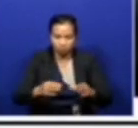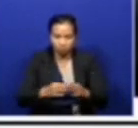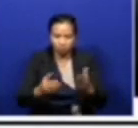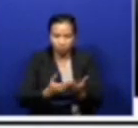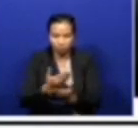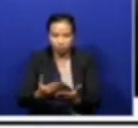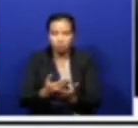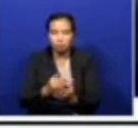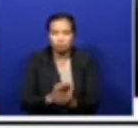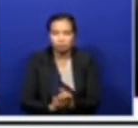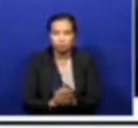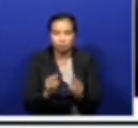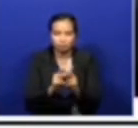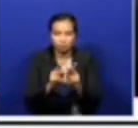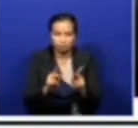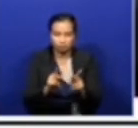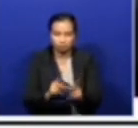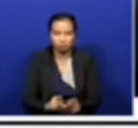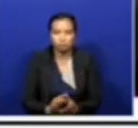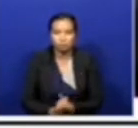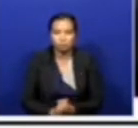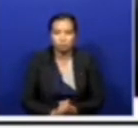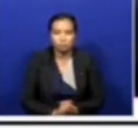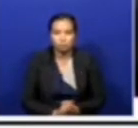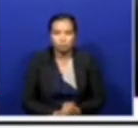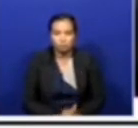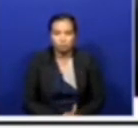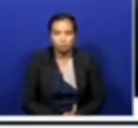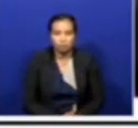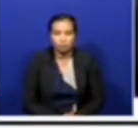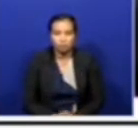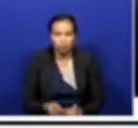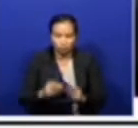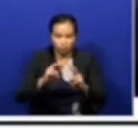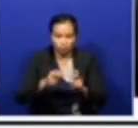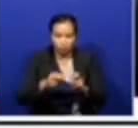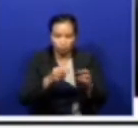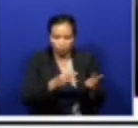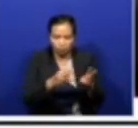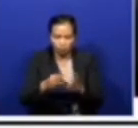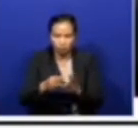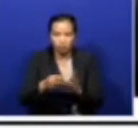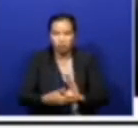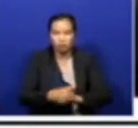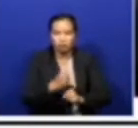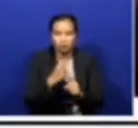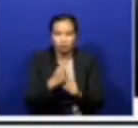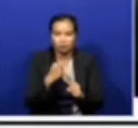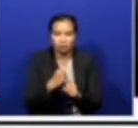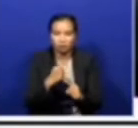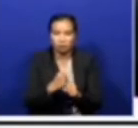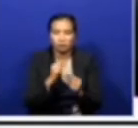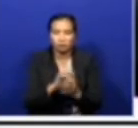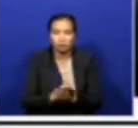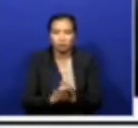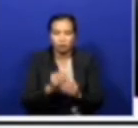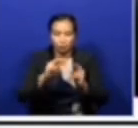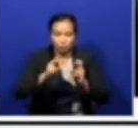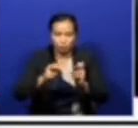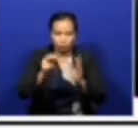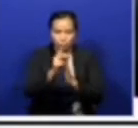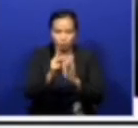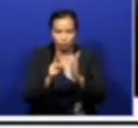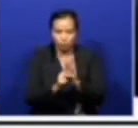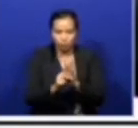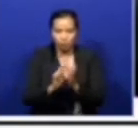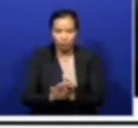คณะกรรมการนะครับก็ได้บอกว่าในเรื่องของแนวทางการปฏิบัติโดยเฉพาะในเรื่องของข้อกฎหมาย